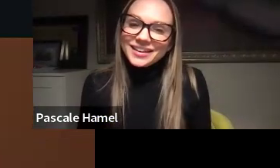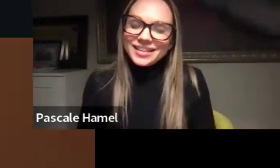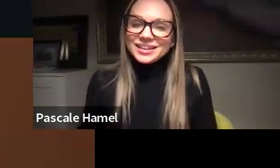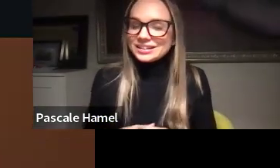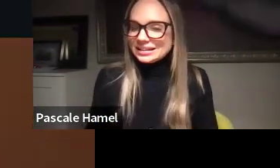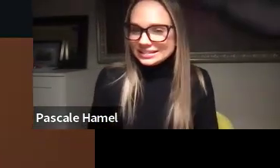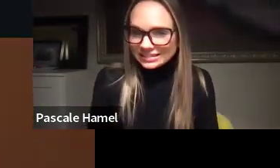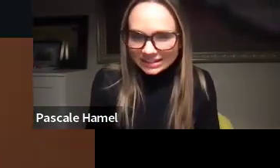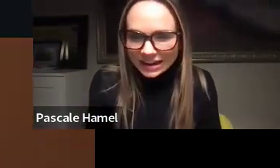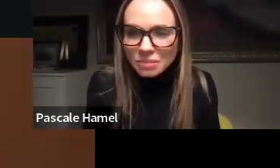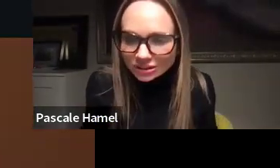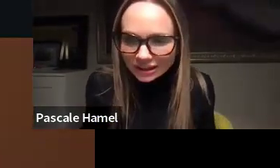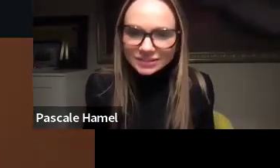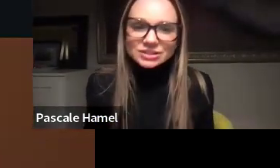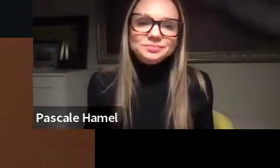OK?